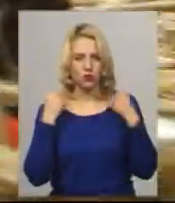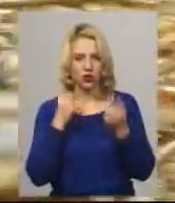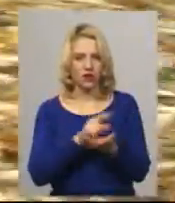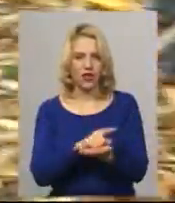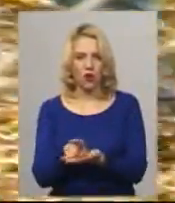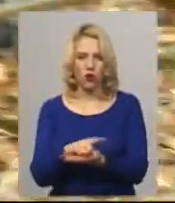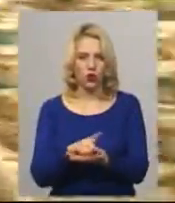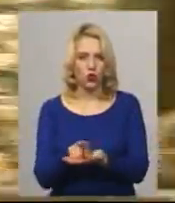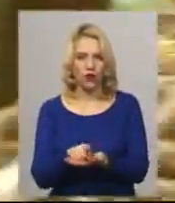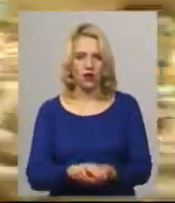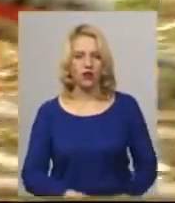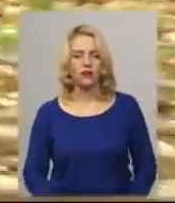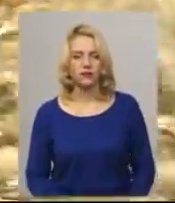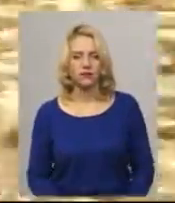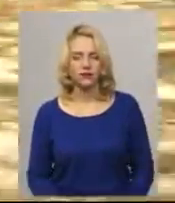орієнтування.